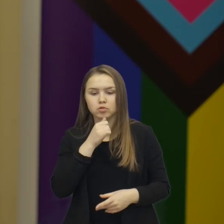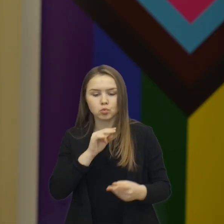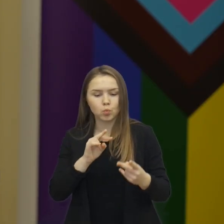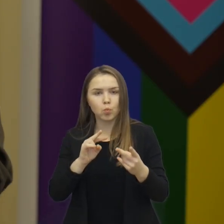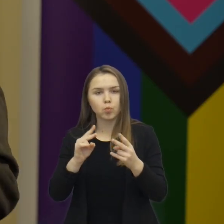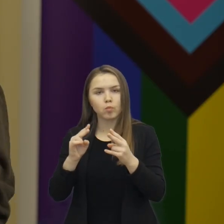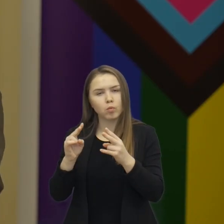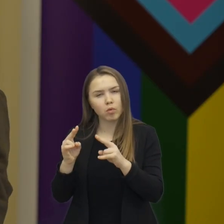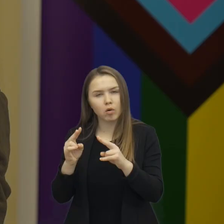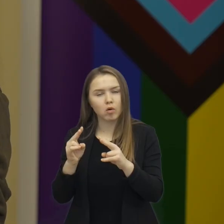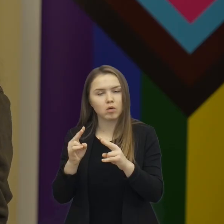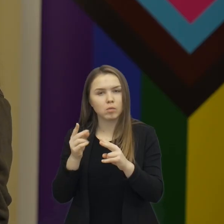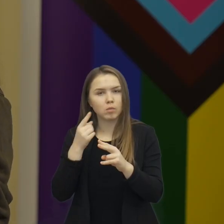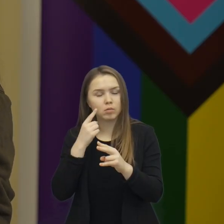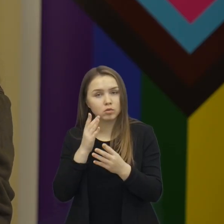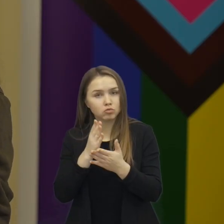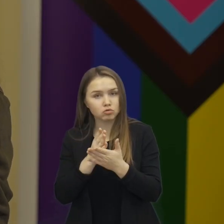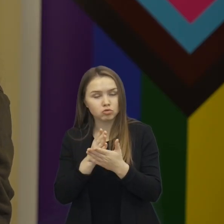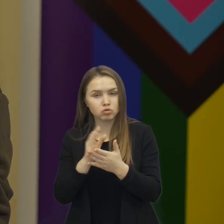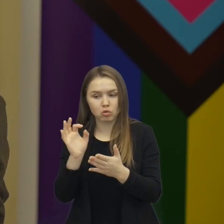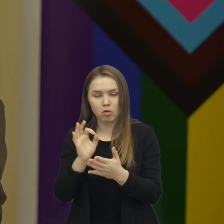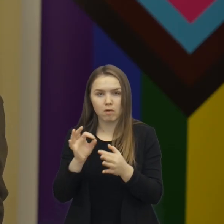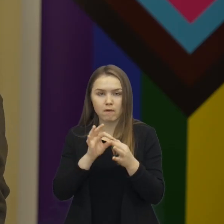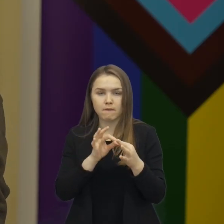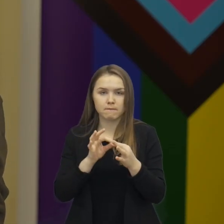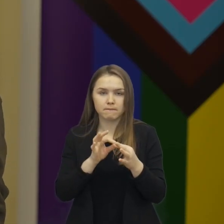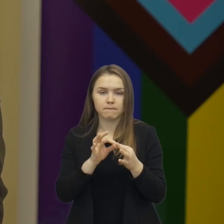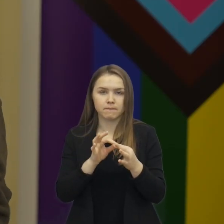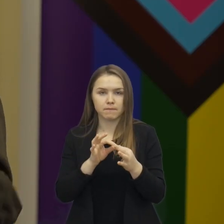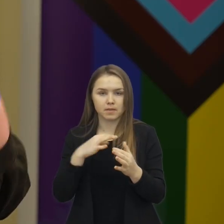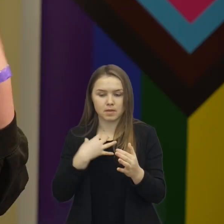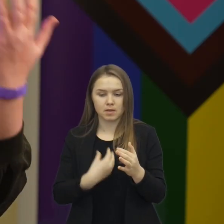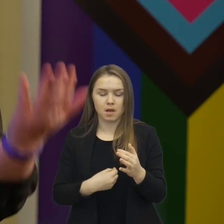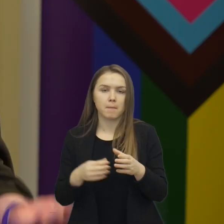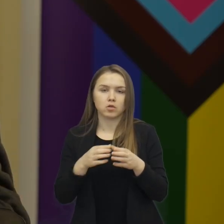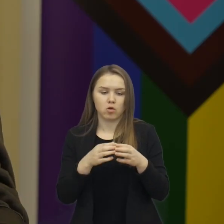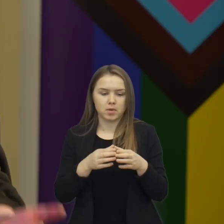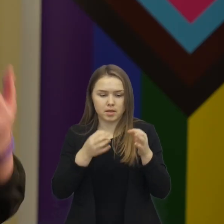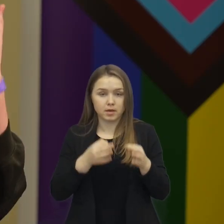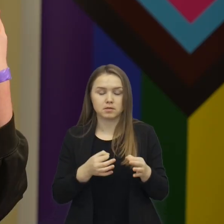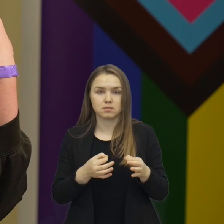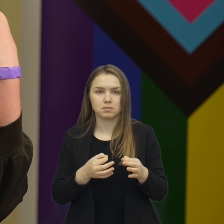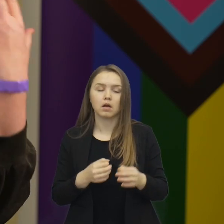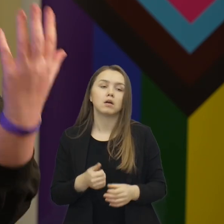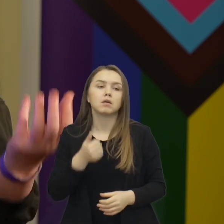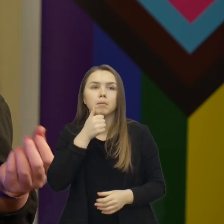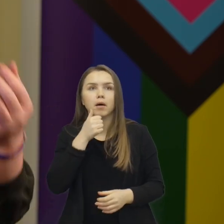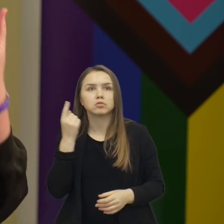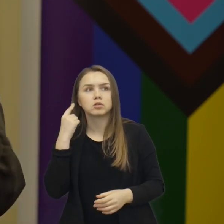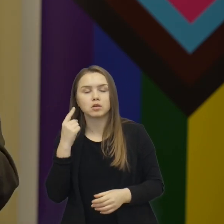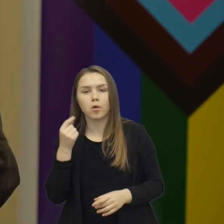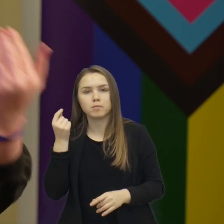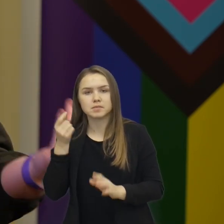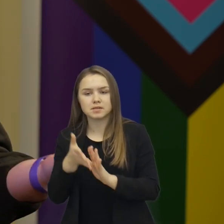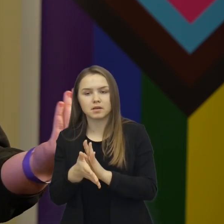pokyčių, kurie pažeidžia trans bendruomenės teisės. Pavyzdžiui, teko girdėti, kad psichiatrai,